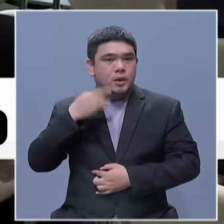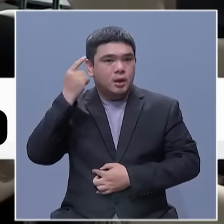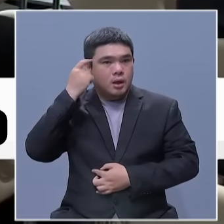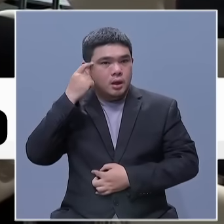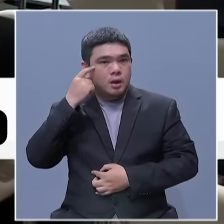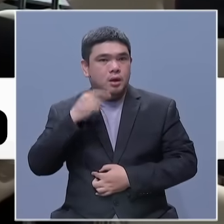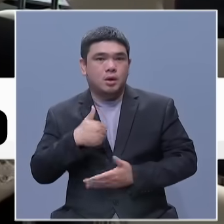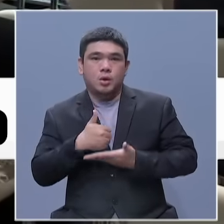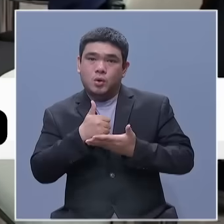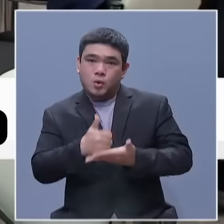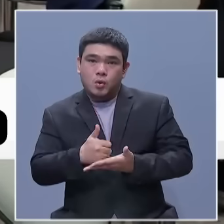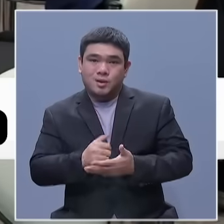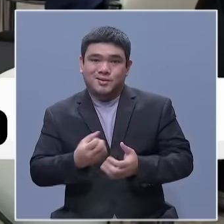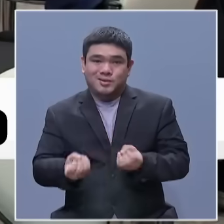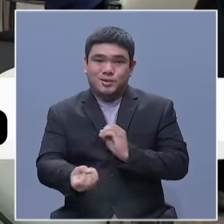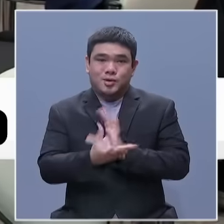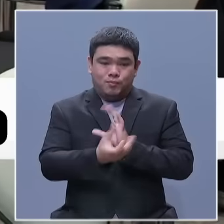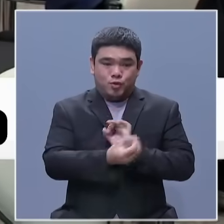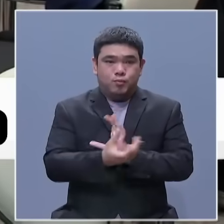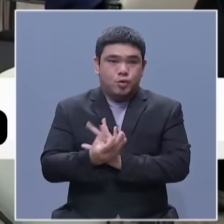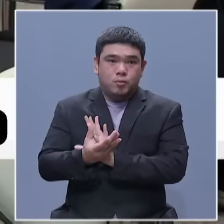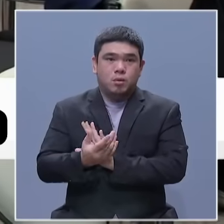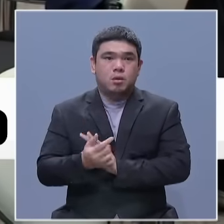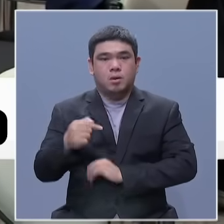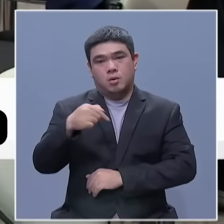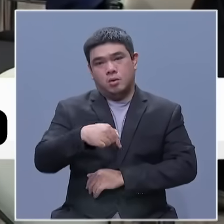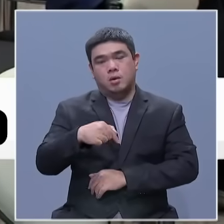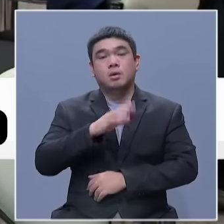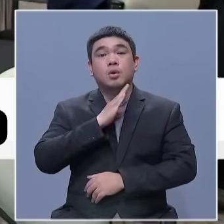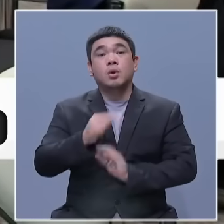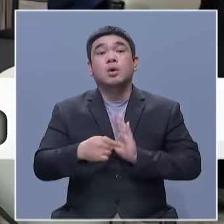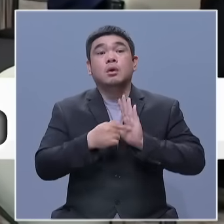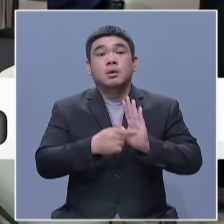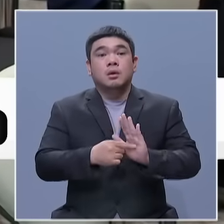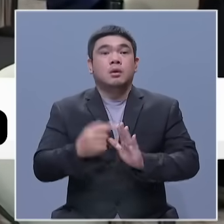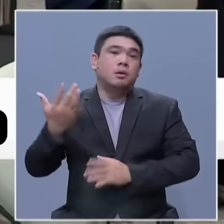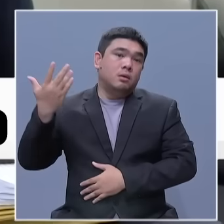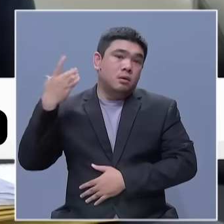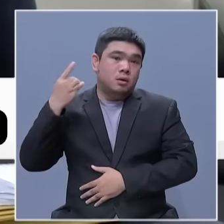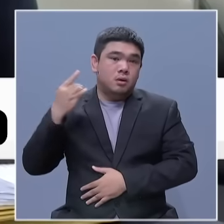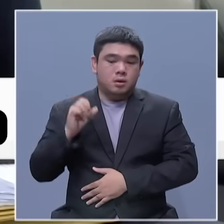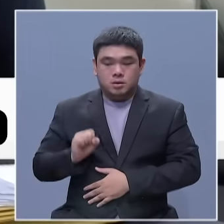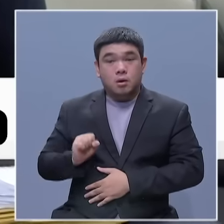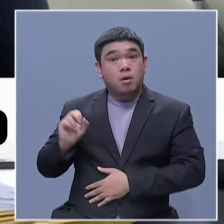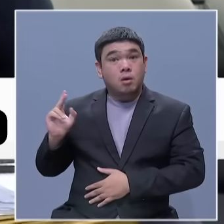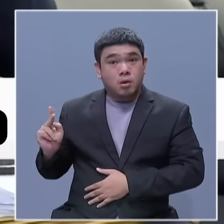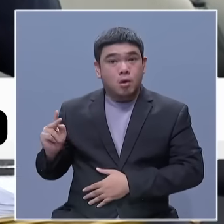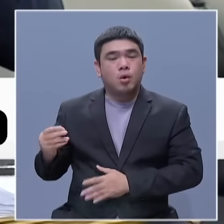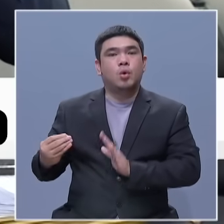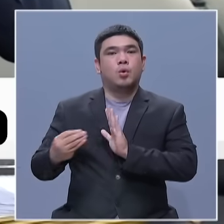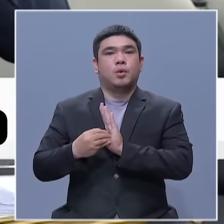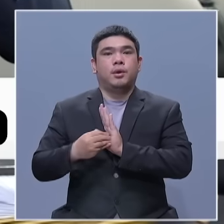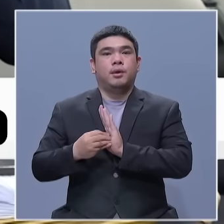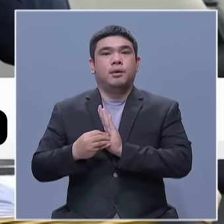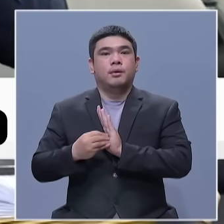นเรื่องนี้จะกลายเป็นเครื่องมือทำลายกันในพรรคได้ยกตัวอย่างค่ะเคยมีผู้สมัครสกอันนี้กทมนะของ